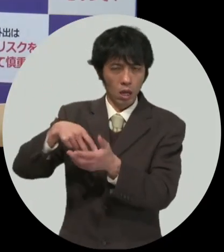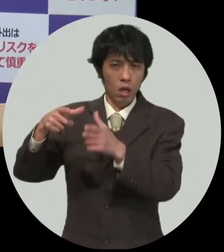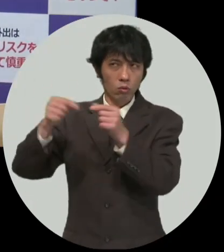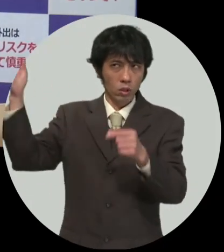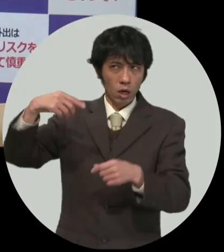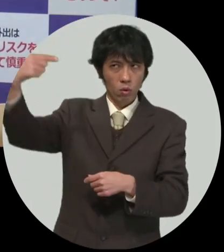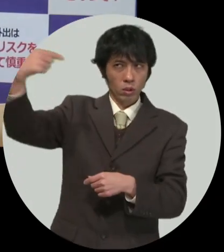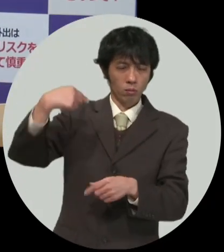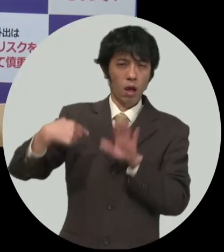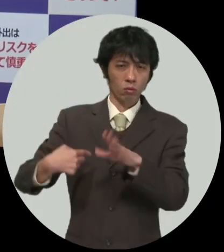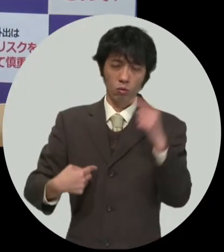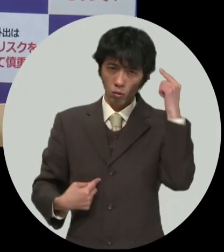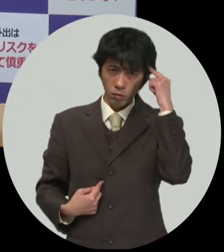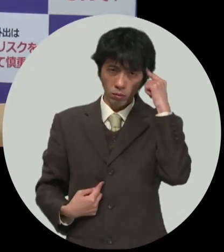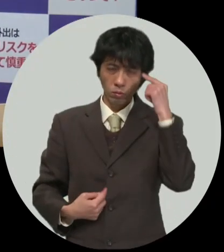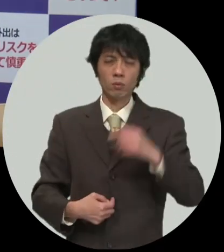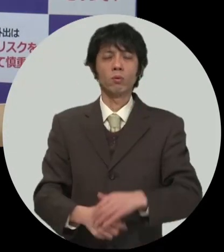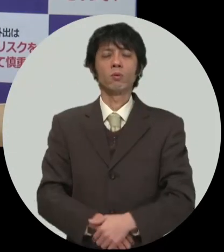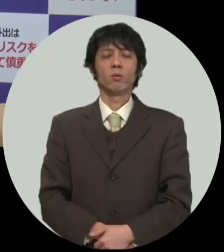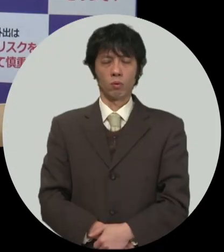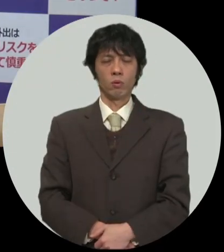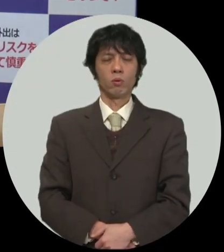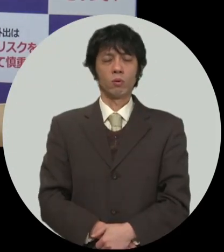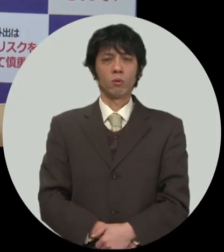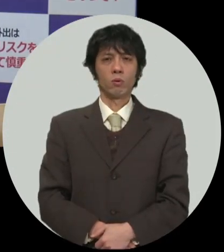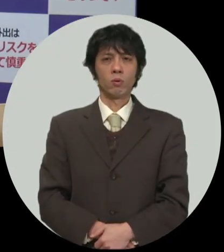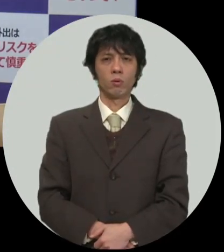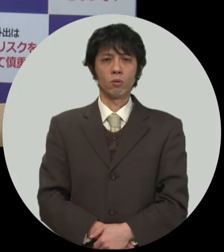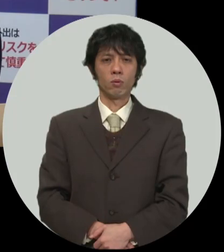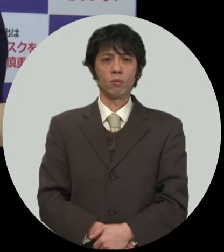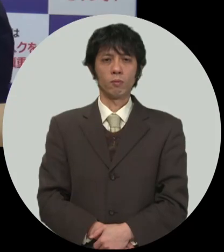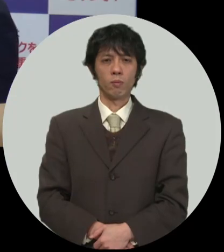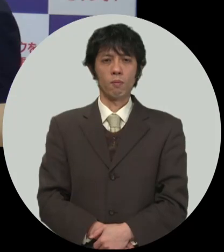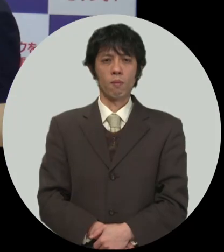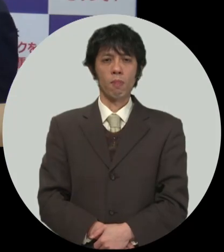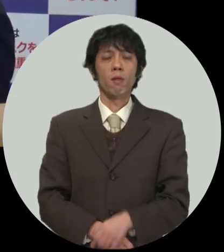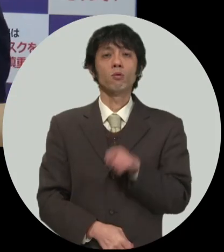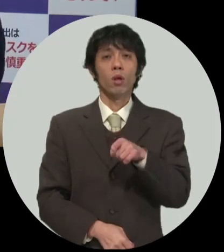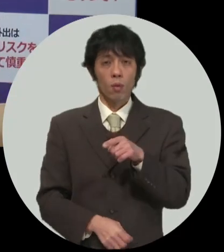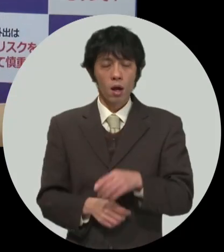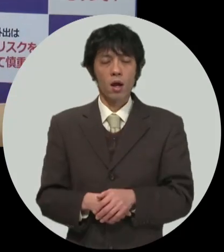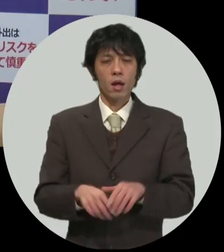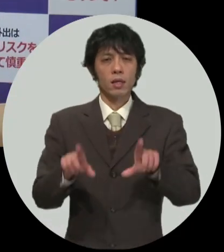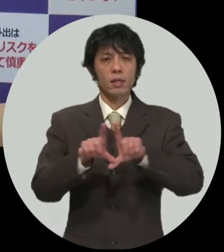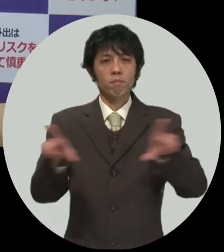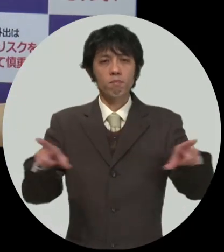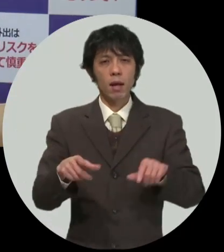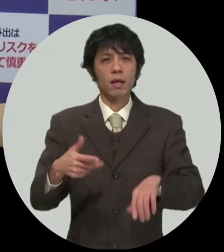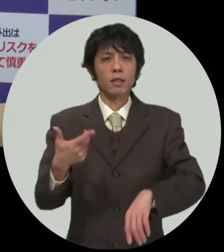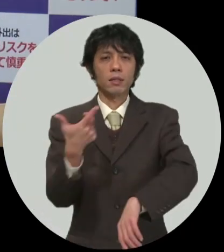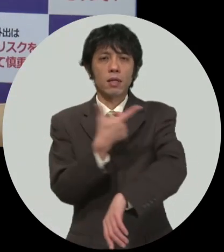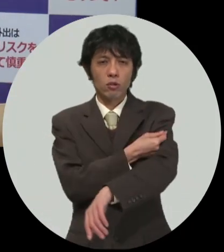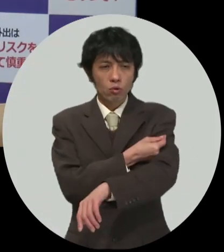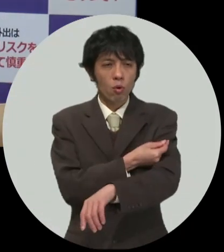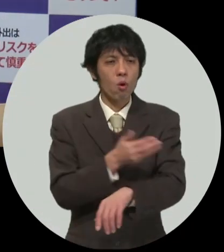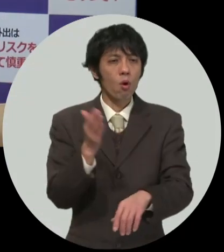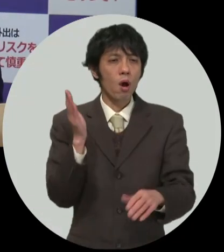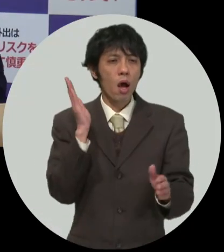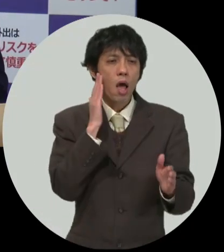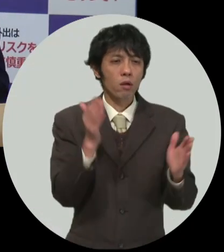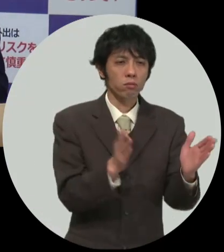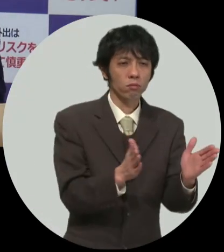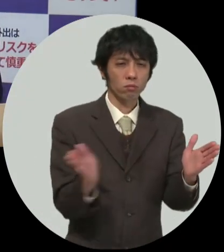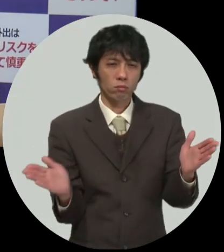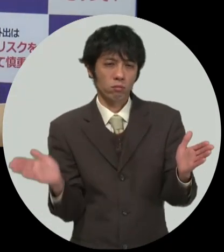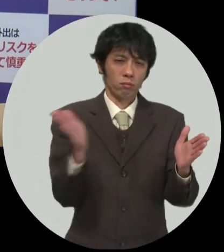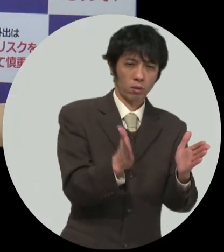っておりますけれども、それが上に書いてあります一般接種の方の前倒し、それから小児への接